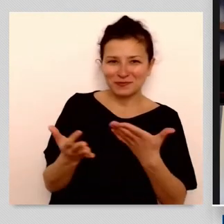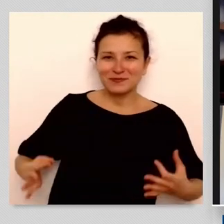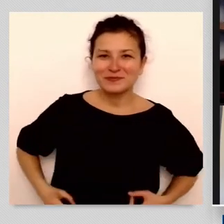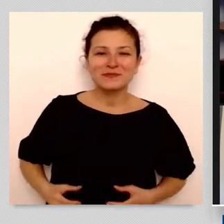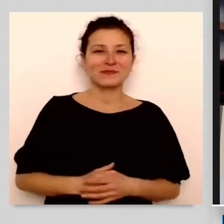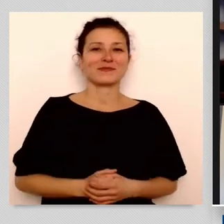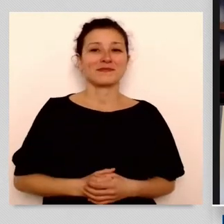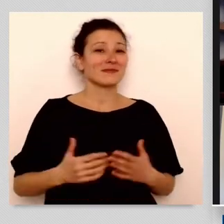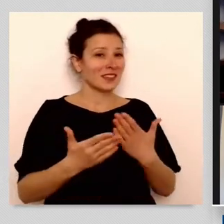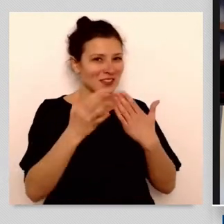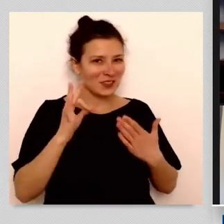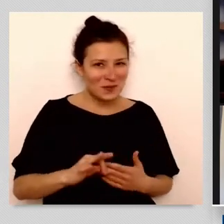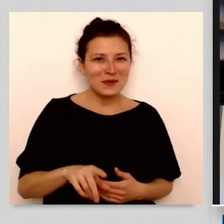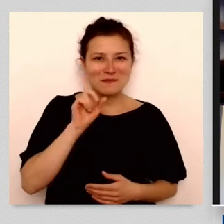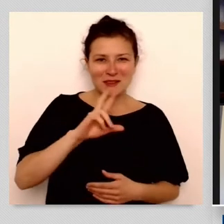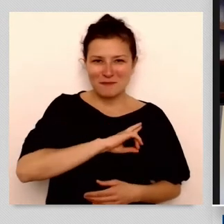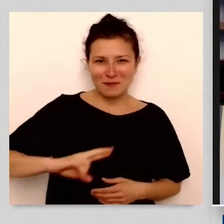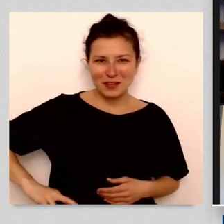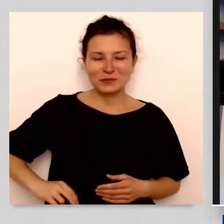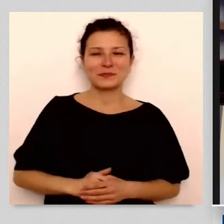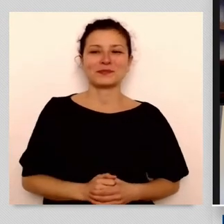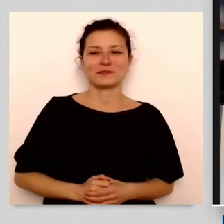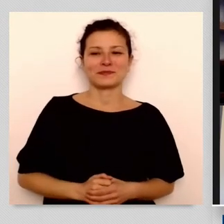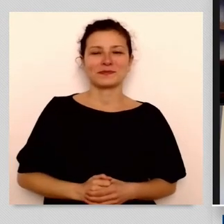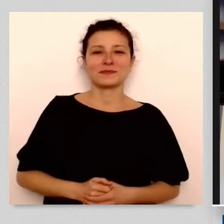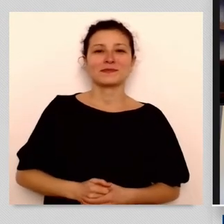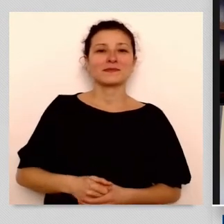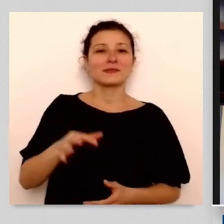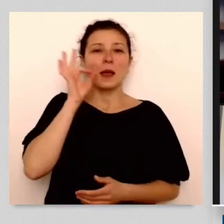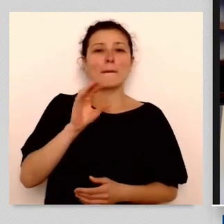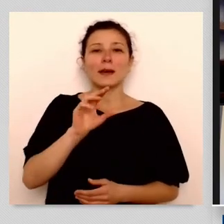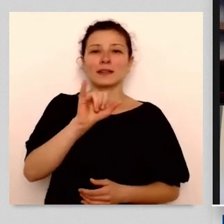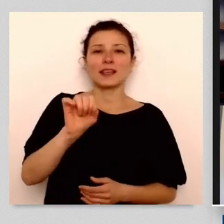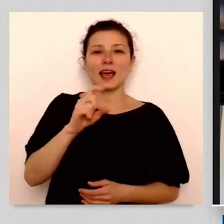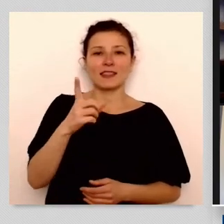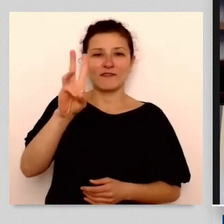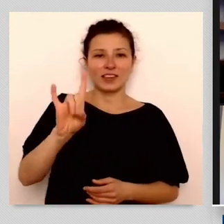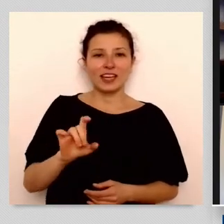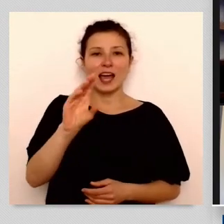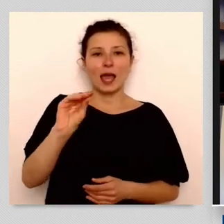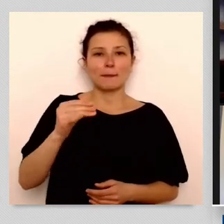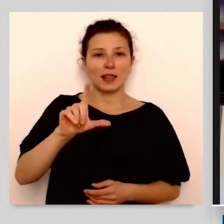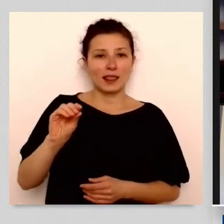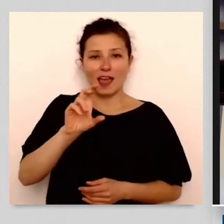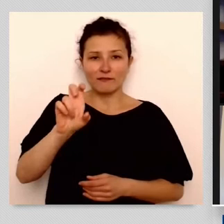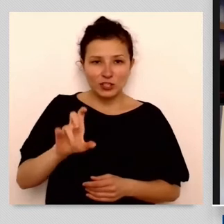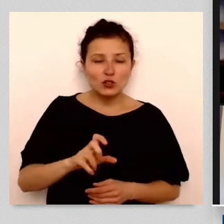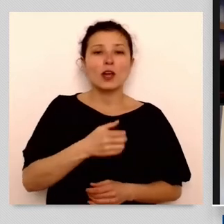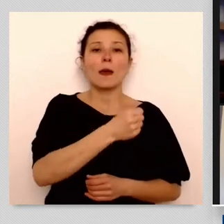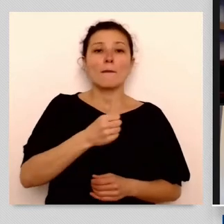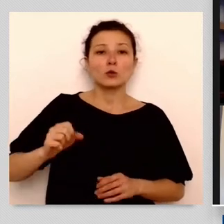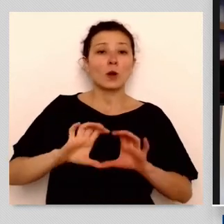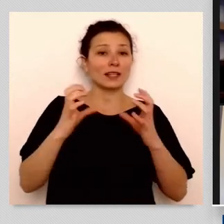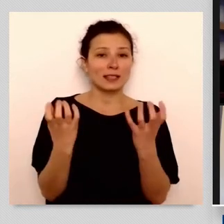Dzień dobry panie premierze. Pani Jadwiga Emilewicz, posłanka na Sejm Rzeczypospolitej,